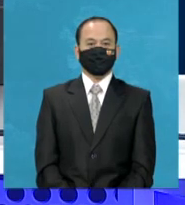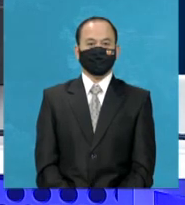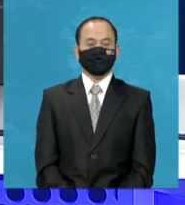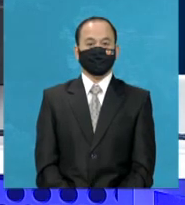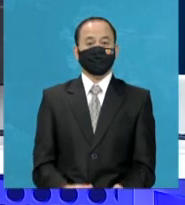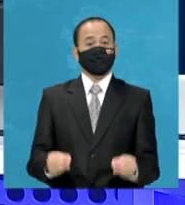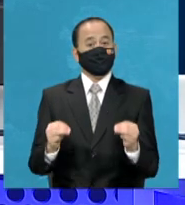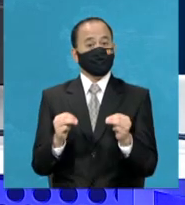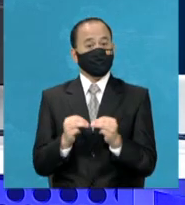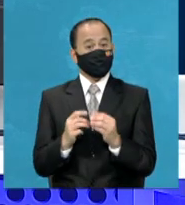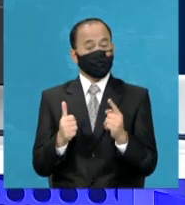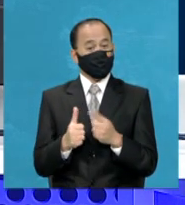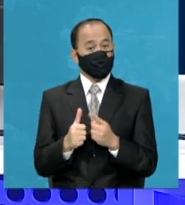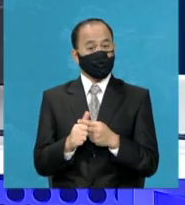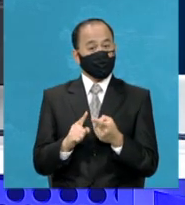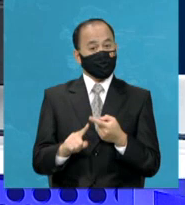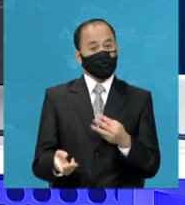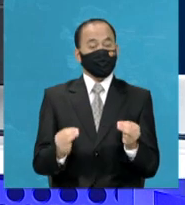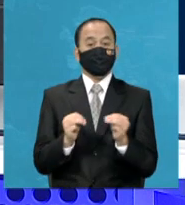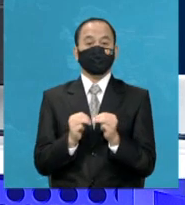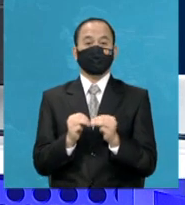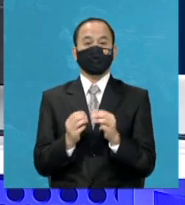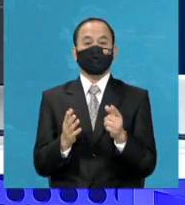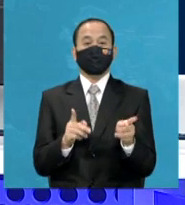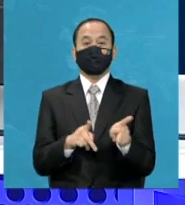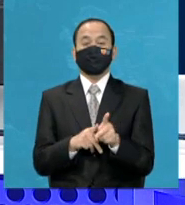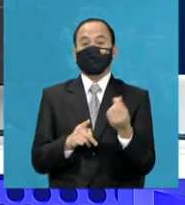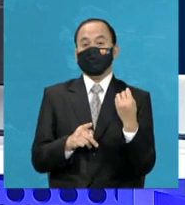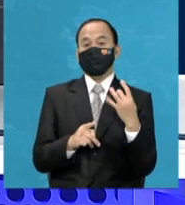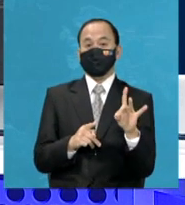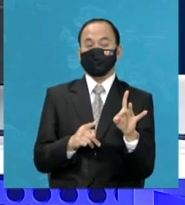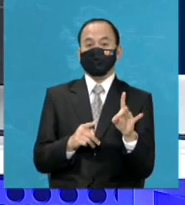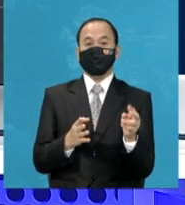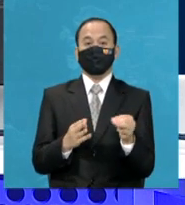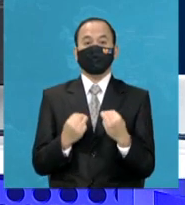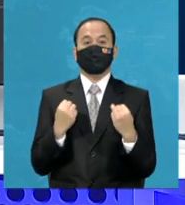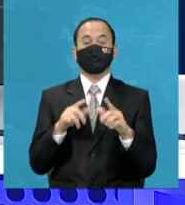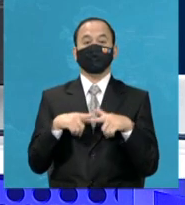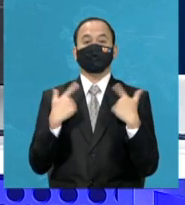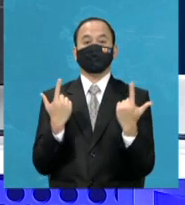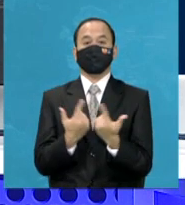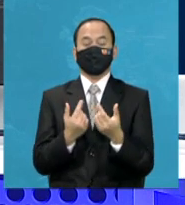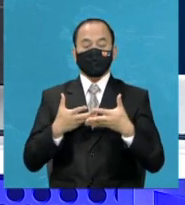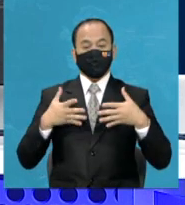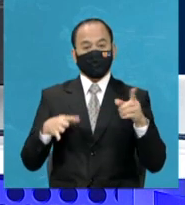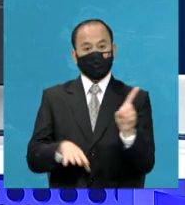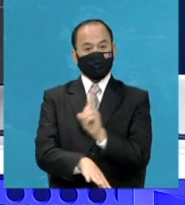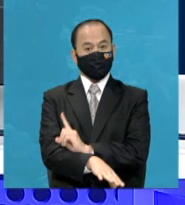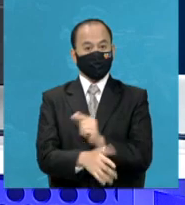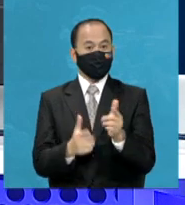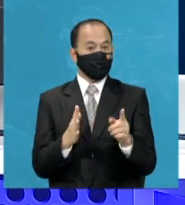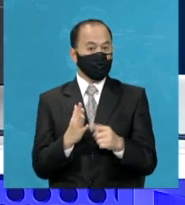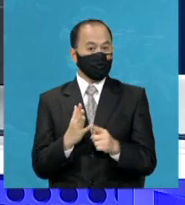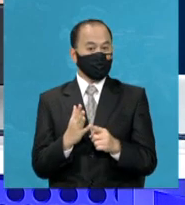Hai besaran pertama dari musim permaisuri tahun ke-18 majelis nasional negara yang bersidang bagi hari kelima hari ini